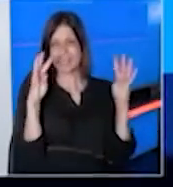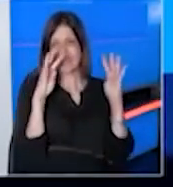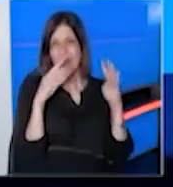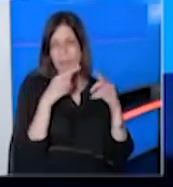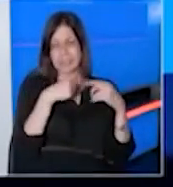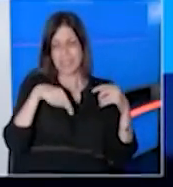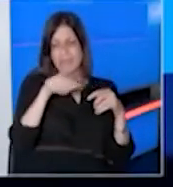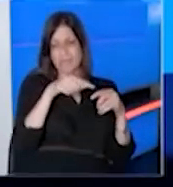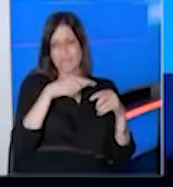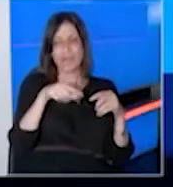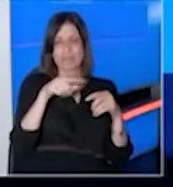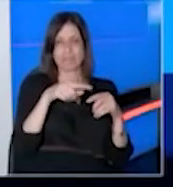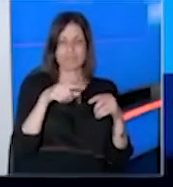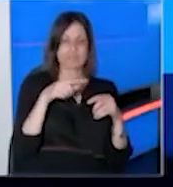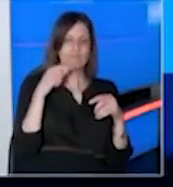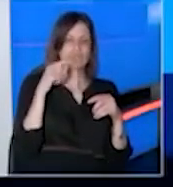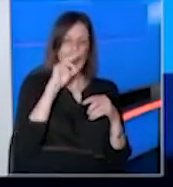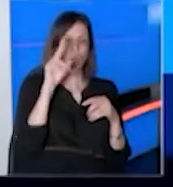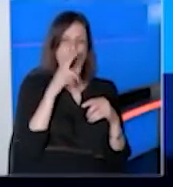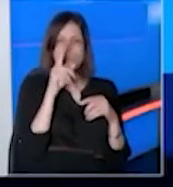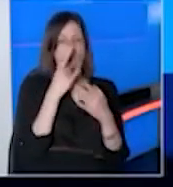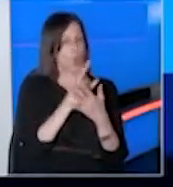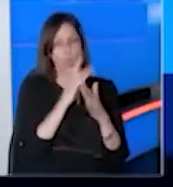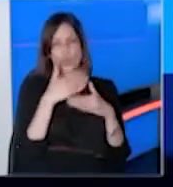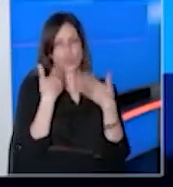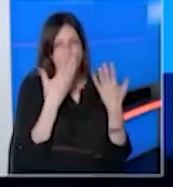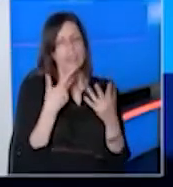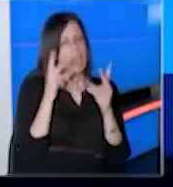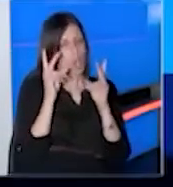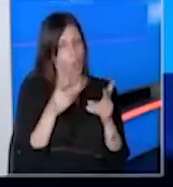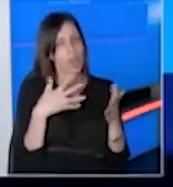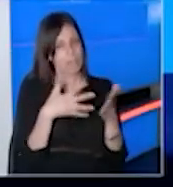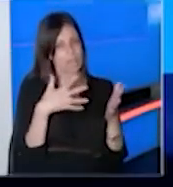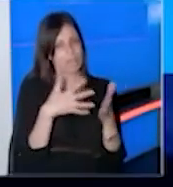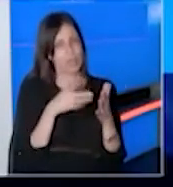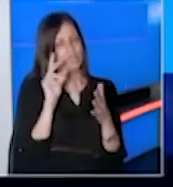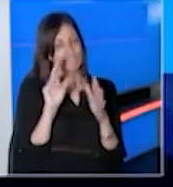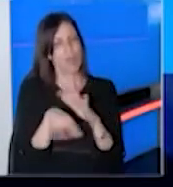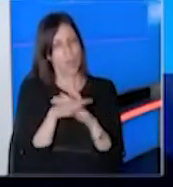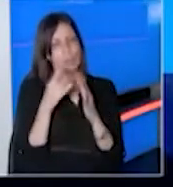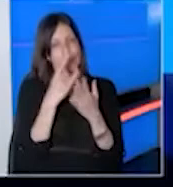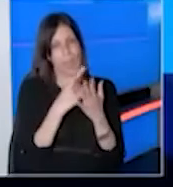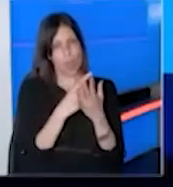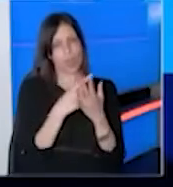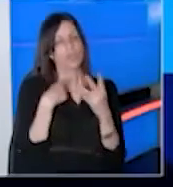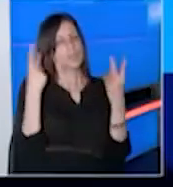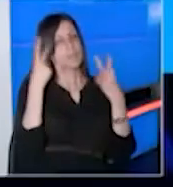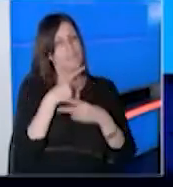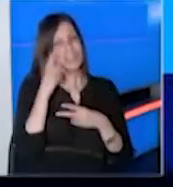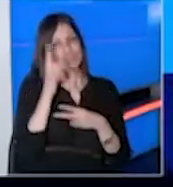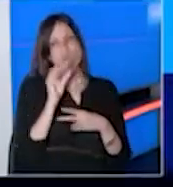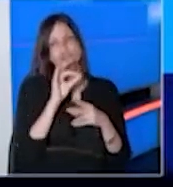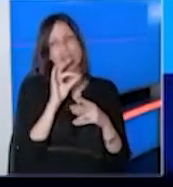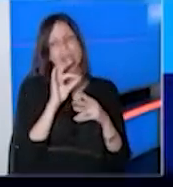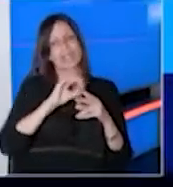כחול, החוק לא נותן את זה. זה דבר שאתה יכול לבדוק, אני יכול לראות לך חוות דעת משפטיות, יש לקונה בחוק. מבין לך לחלוטין את הצורך של